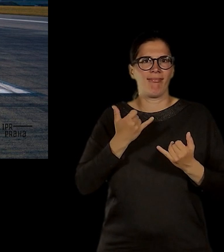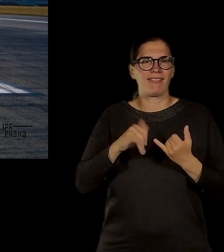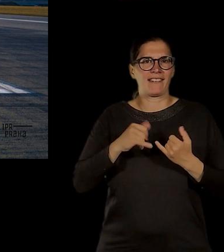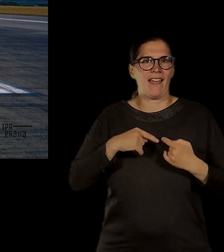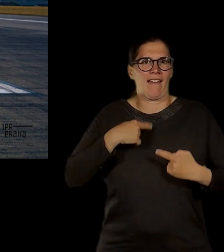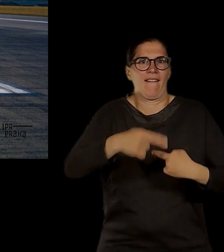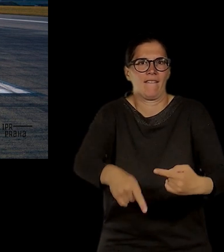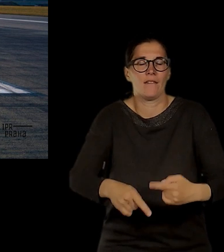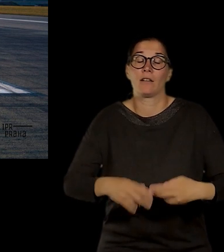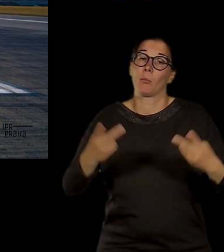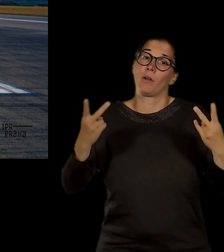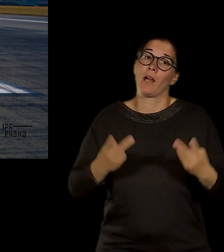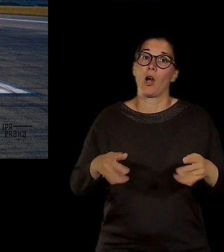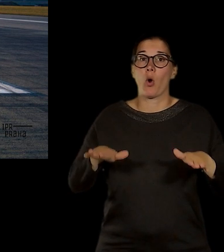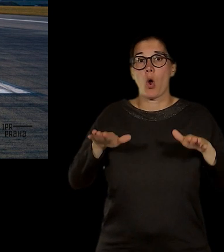nebo přistávací dráhu